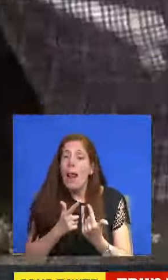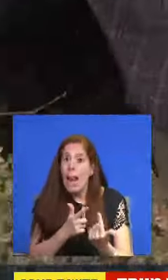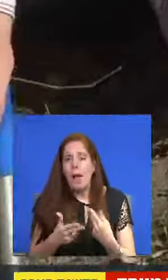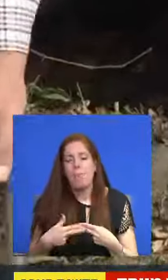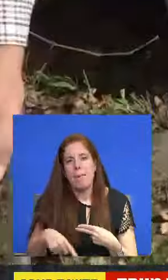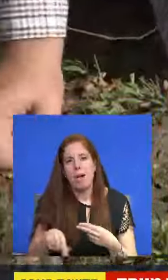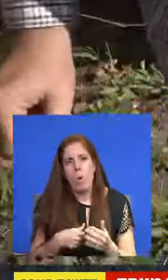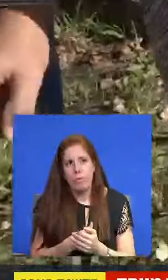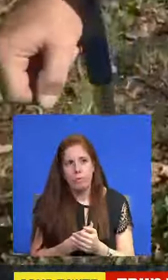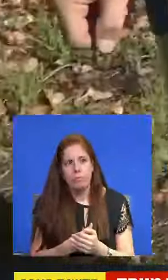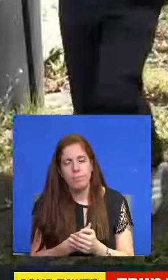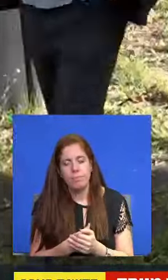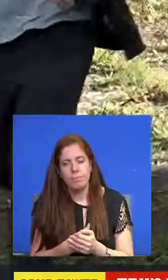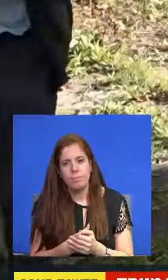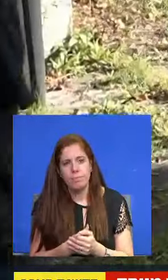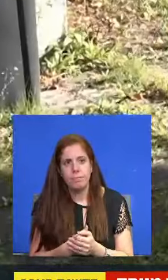בקרוב. עוד גילר מברלין.